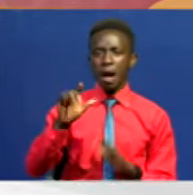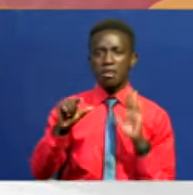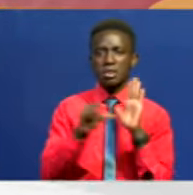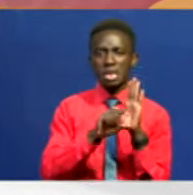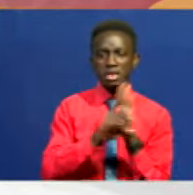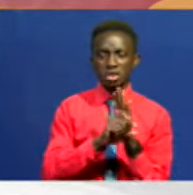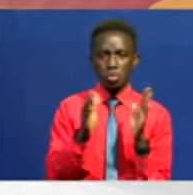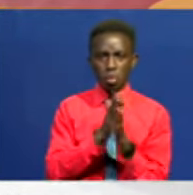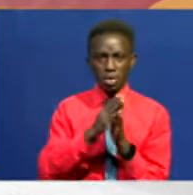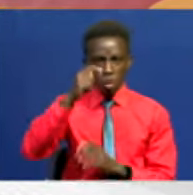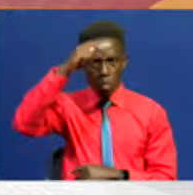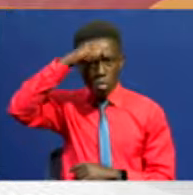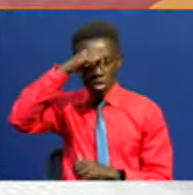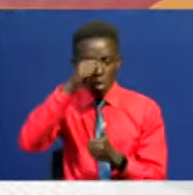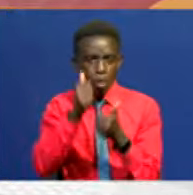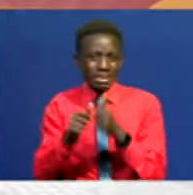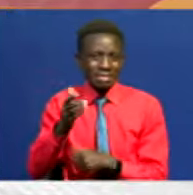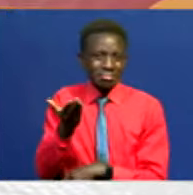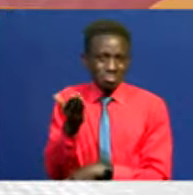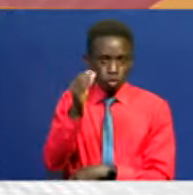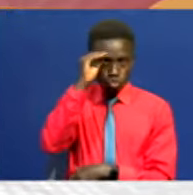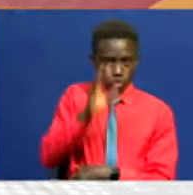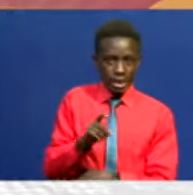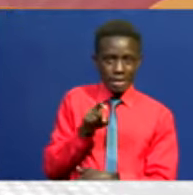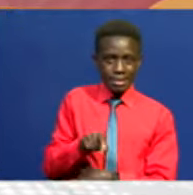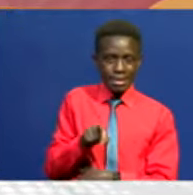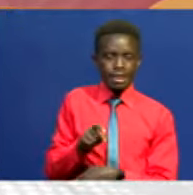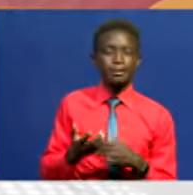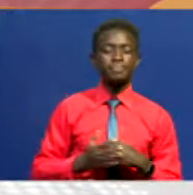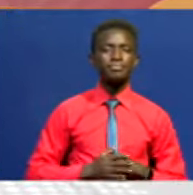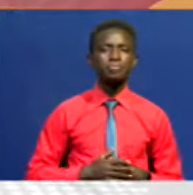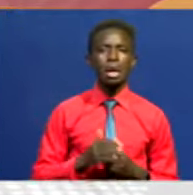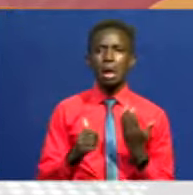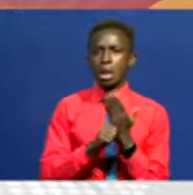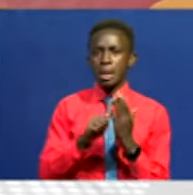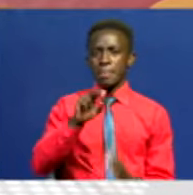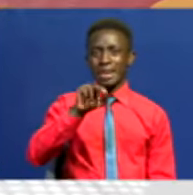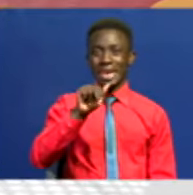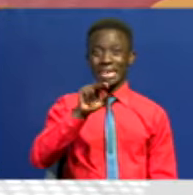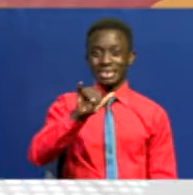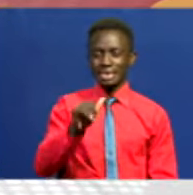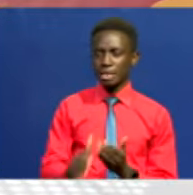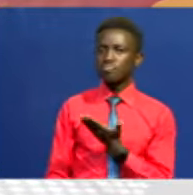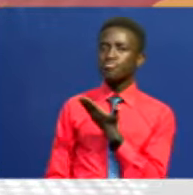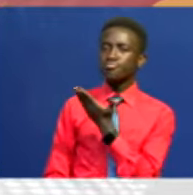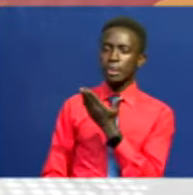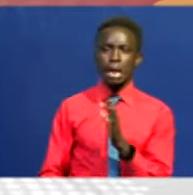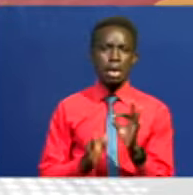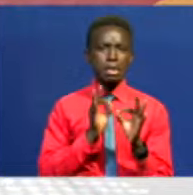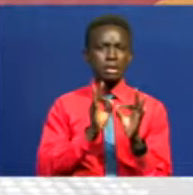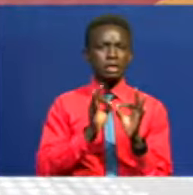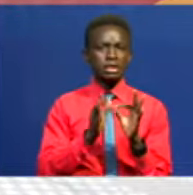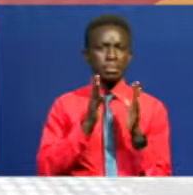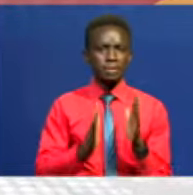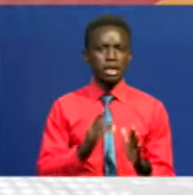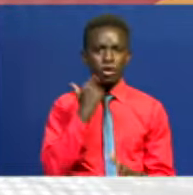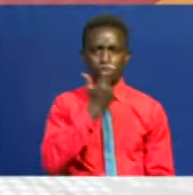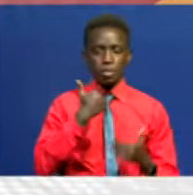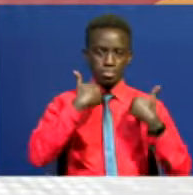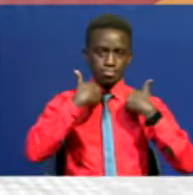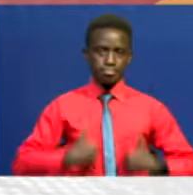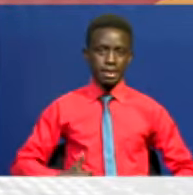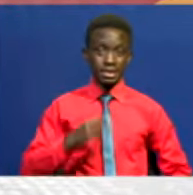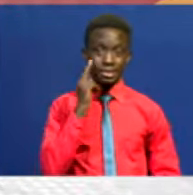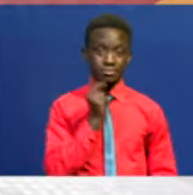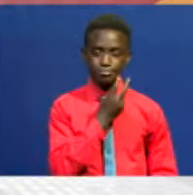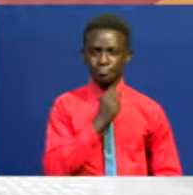anahitaji. Hivyo basi mtazamaji, mie naitwa Nancy Okware, na mfasiri kwa upande wa ishara ni Brian Muraru. Moja kwa moja